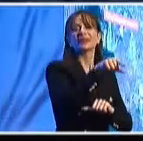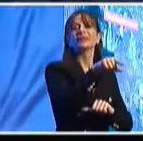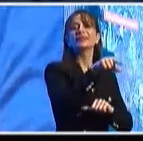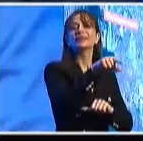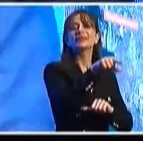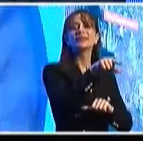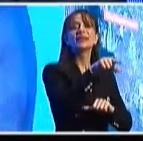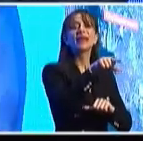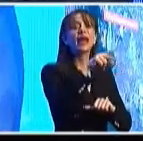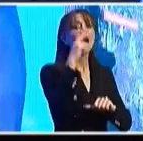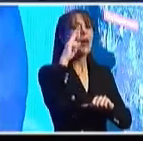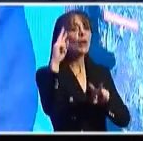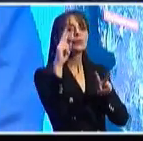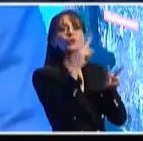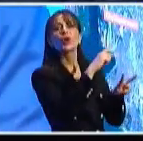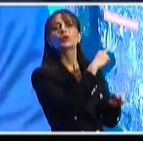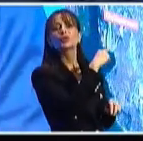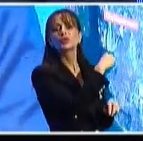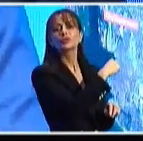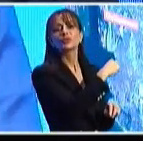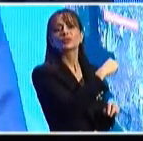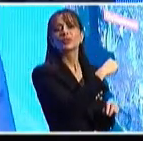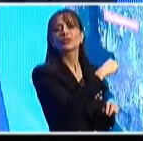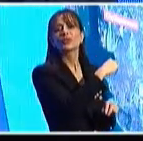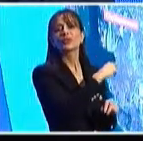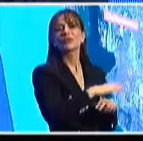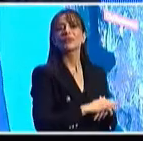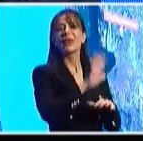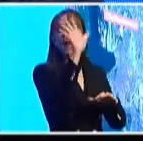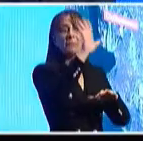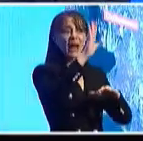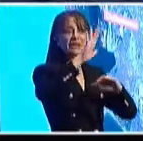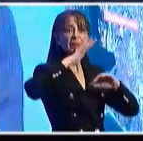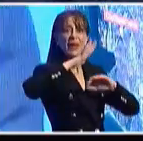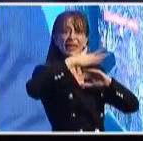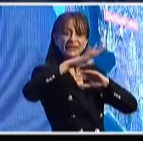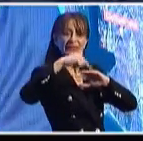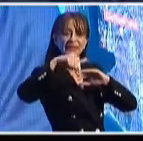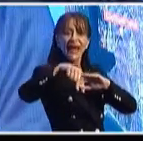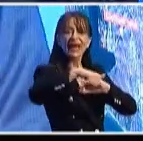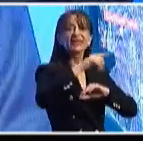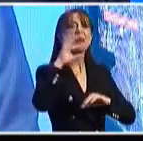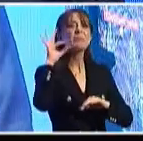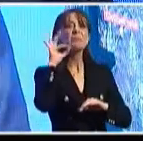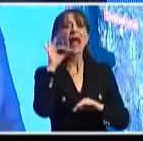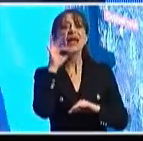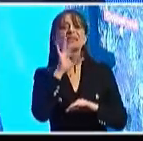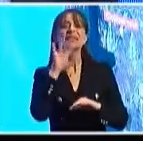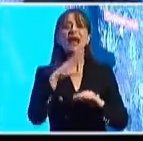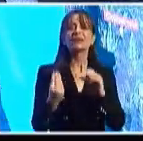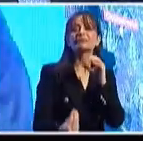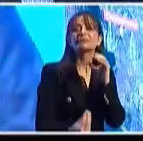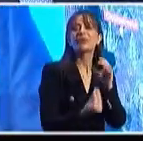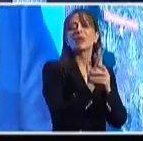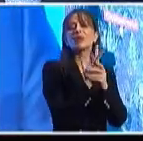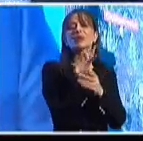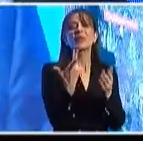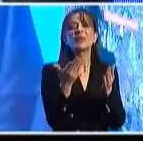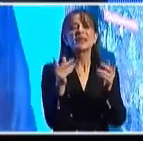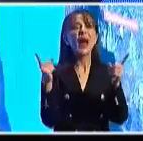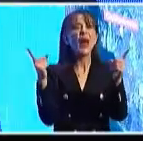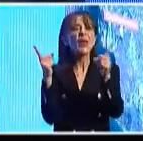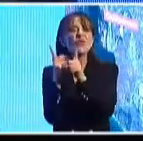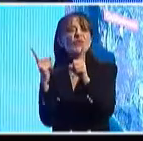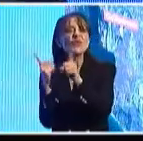görsellerini gösterdiğimiz burada Maltepe sahilinde benzer şekilde oluşturacağımız mini iskelelerle